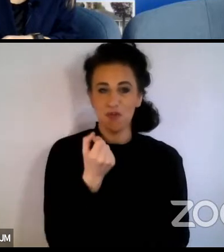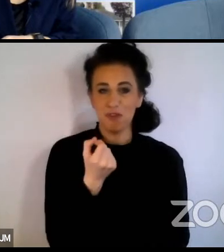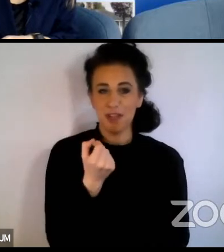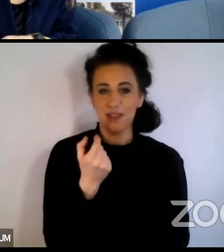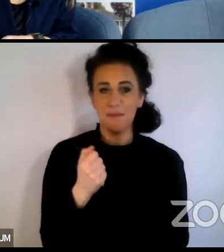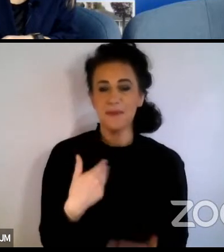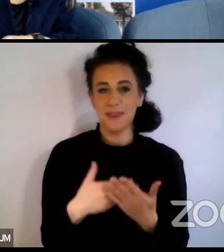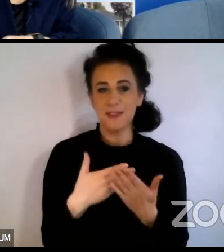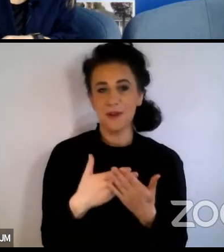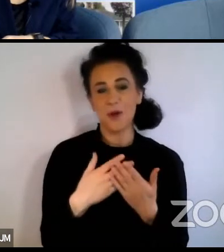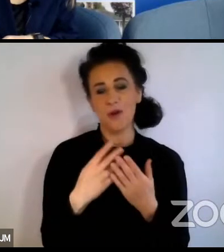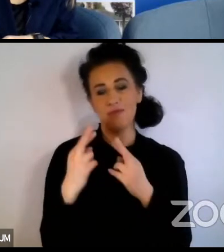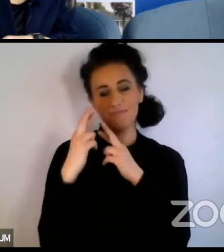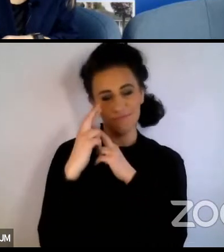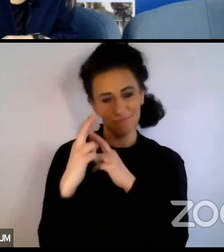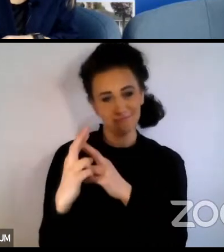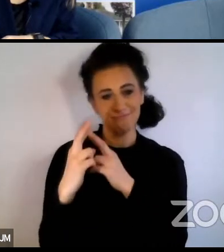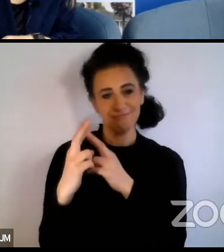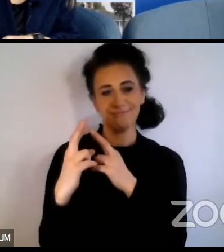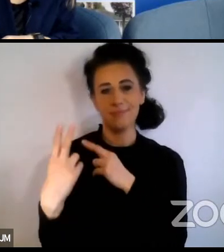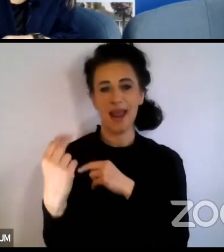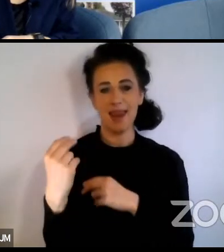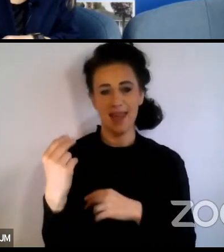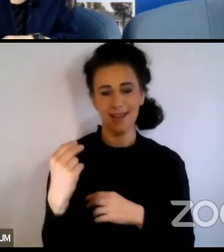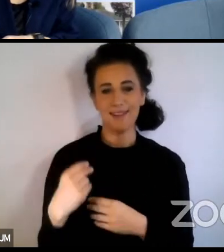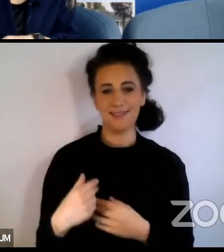dla prelegentów.